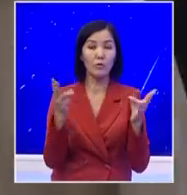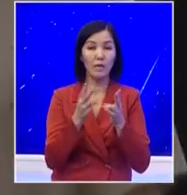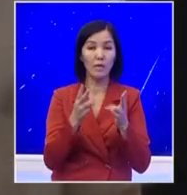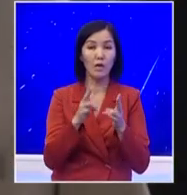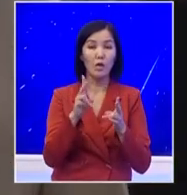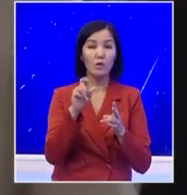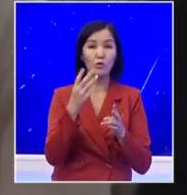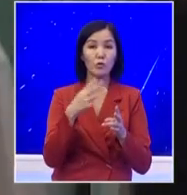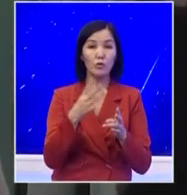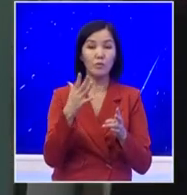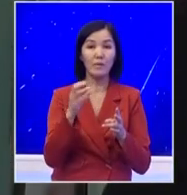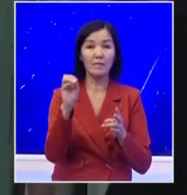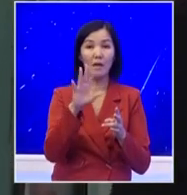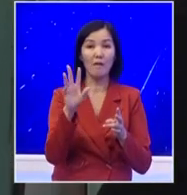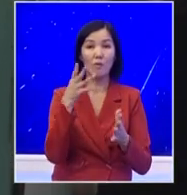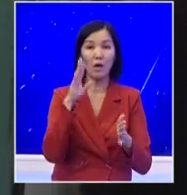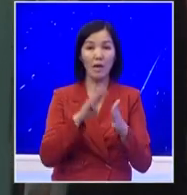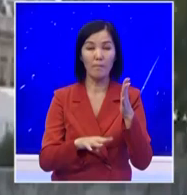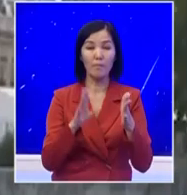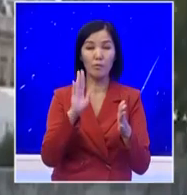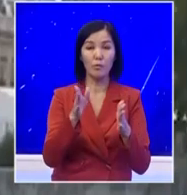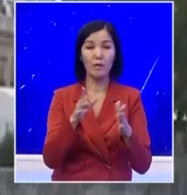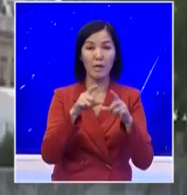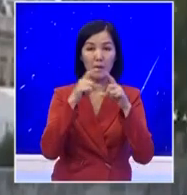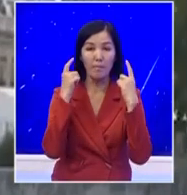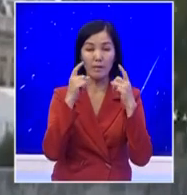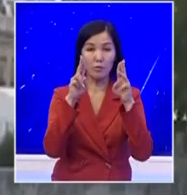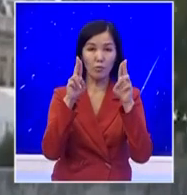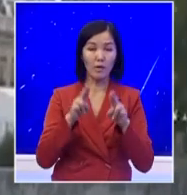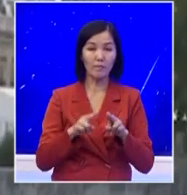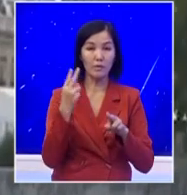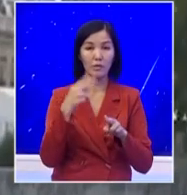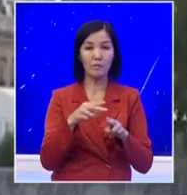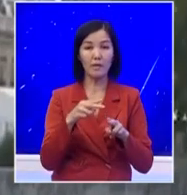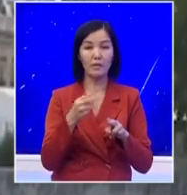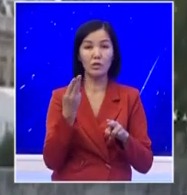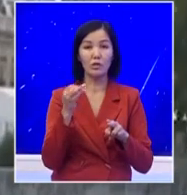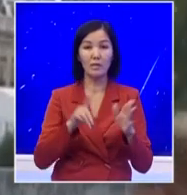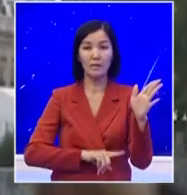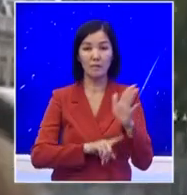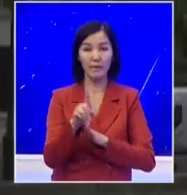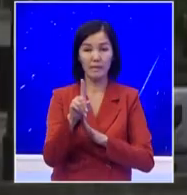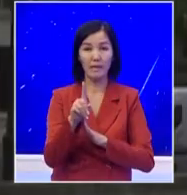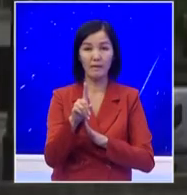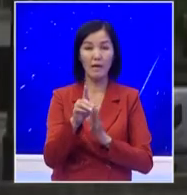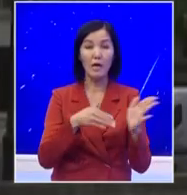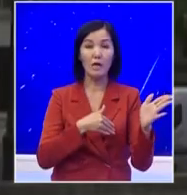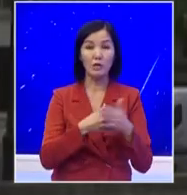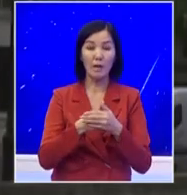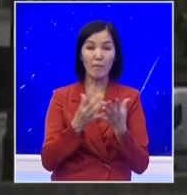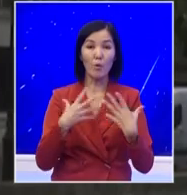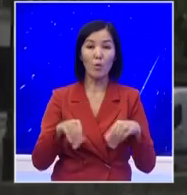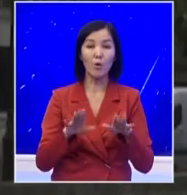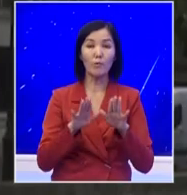евро көлемінде айыппұл төлейді. Негізі Францияда маска тағу тәртібі шілденің 20-сында енгізілген. Бірақ бұл жабық қоғамдық орындарға